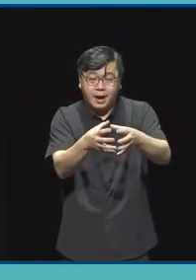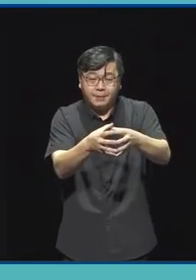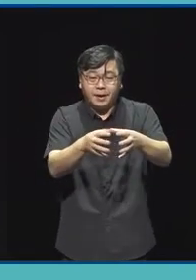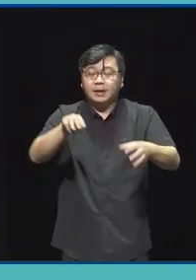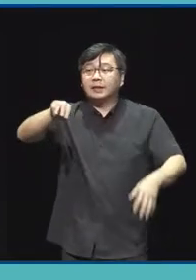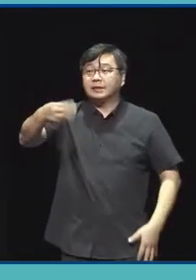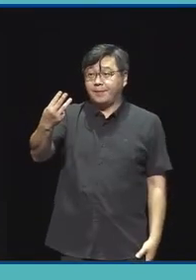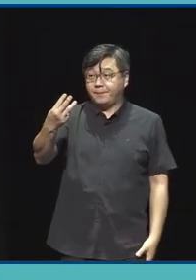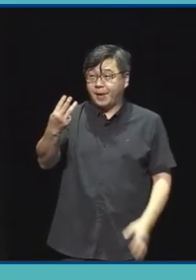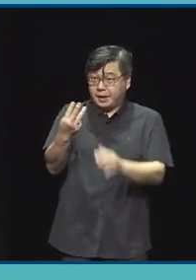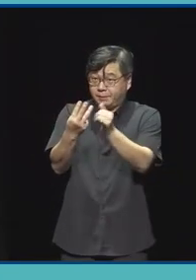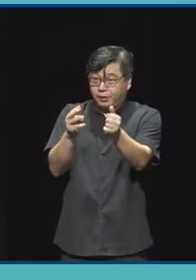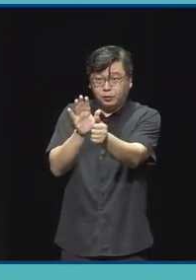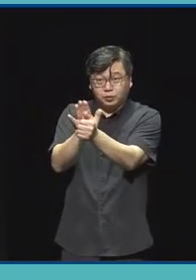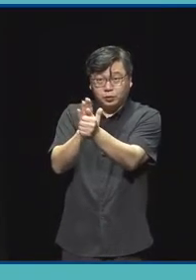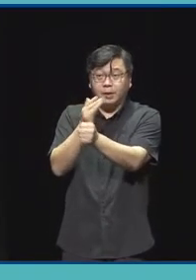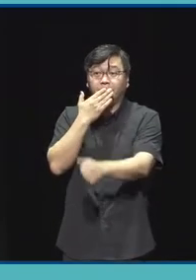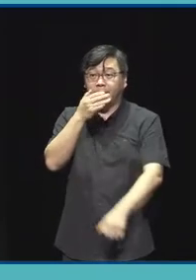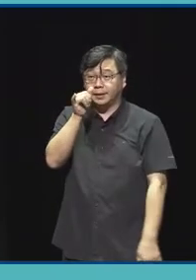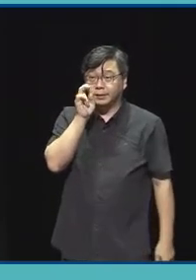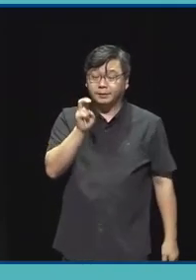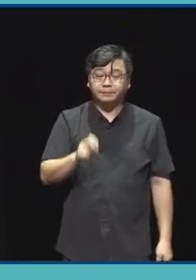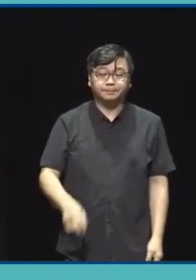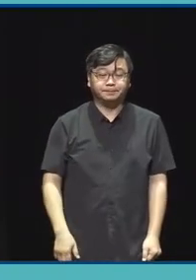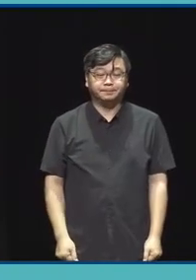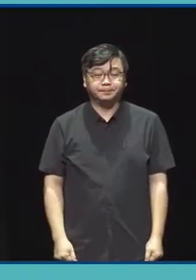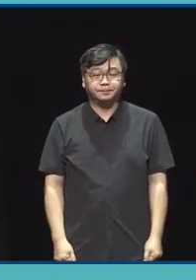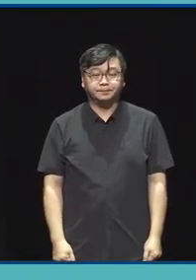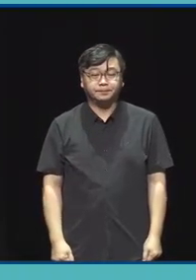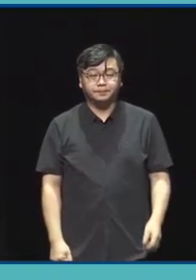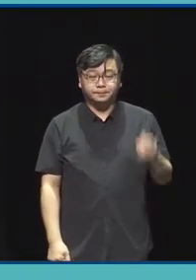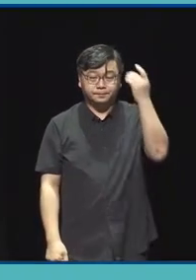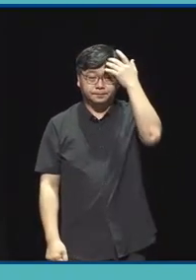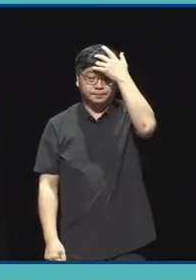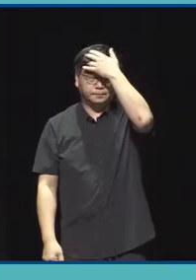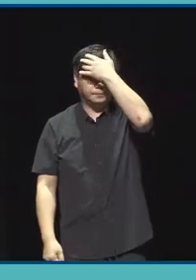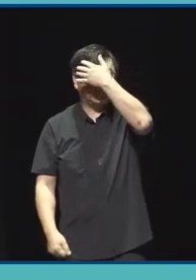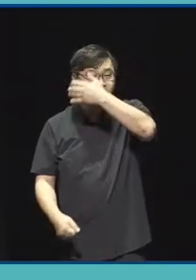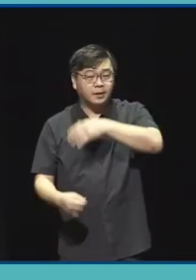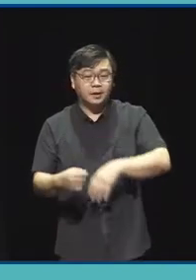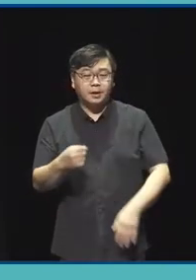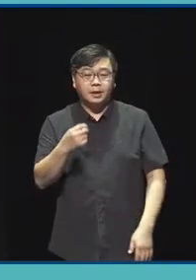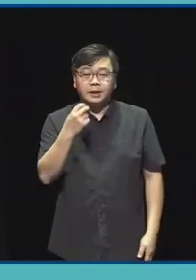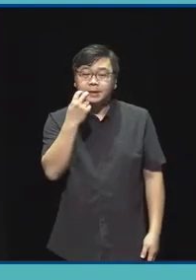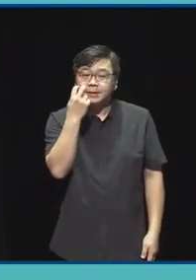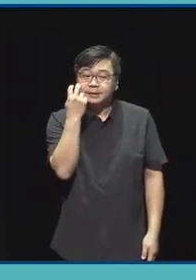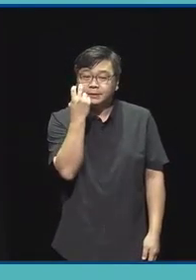300명이 이제 지원을 받을 수 있는 사업이 되겠습니다. 예. 이 사업은 그 심사가